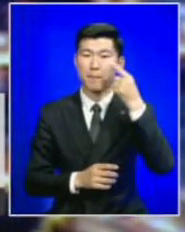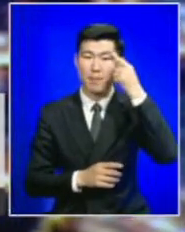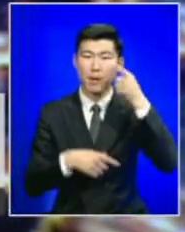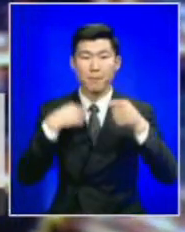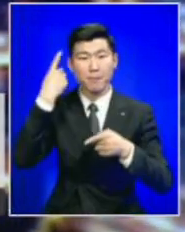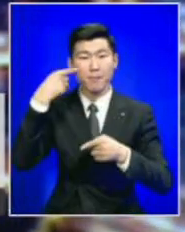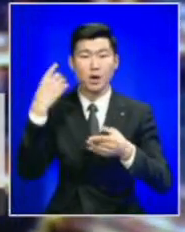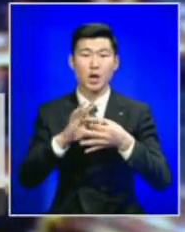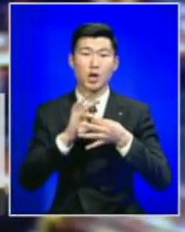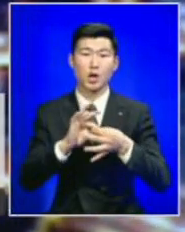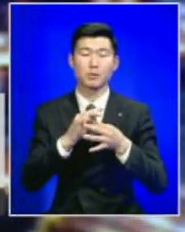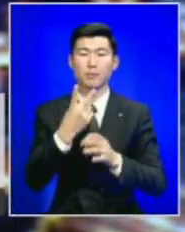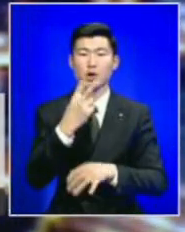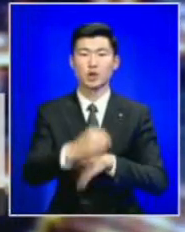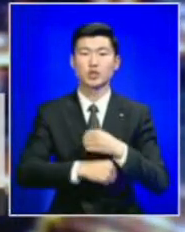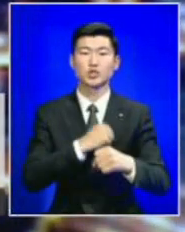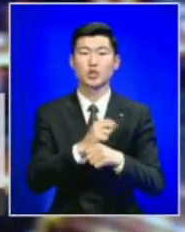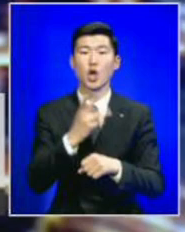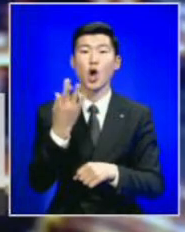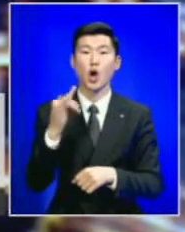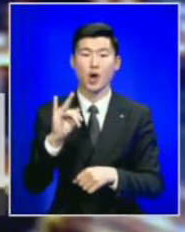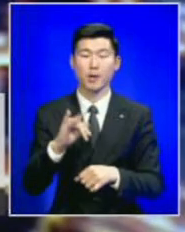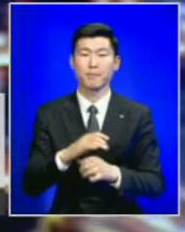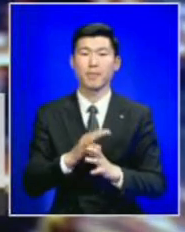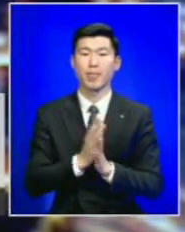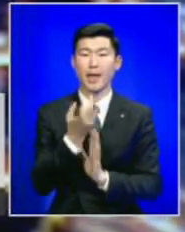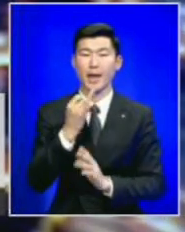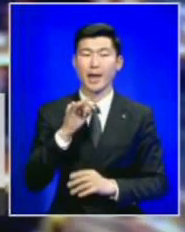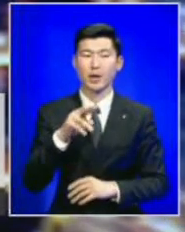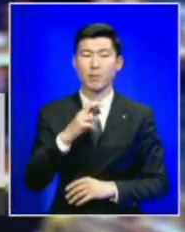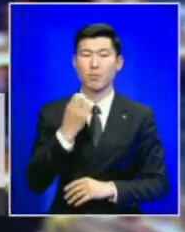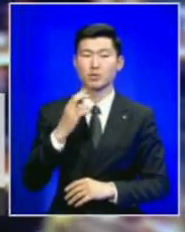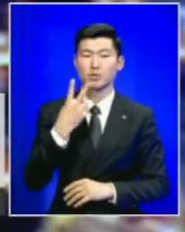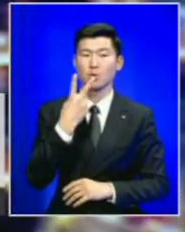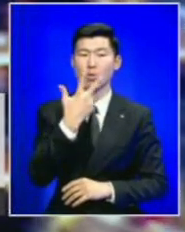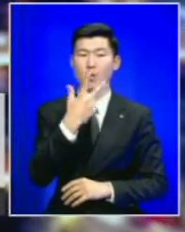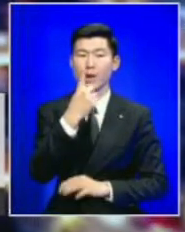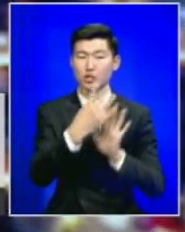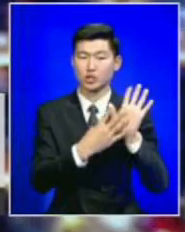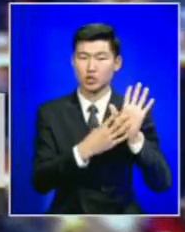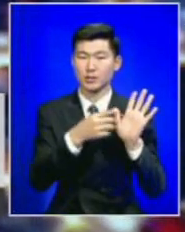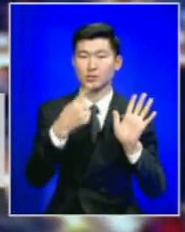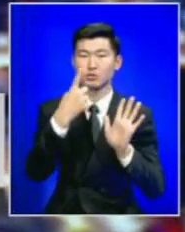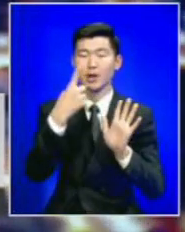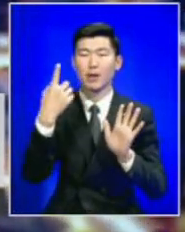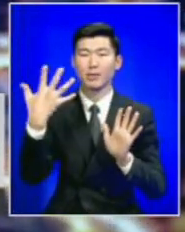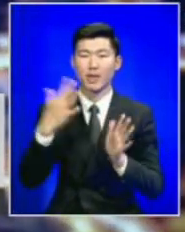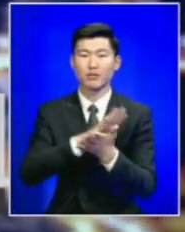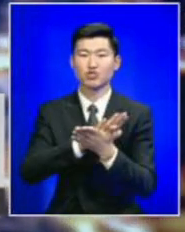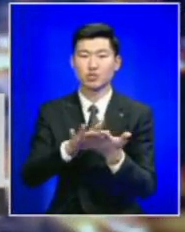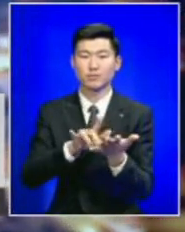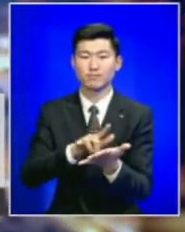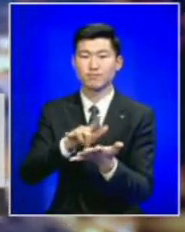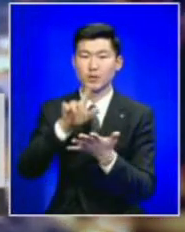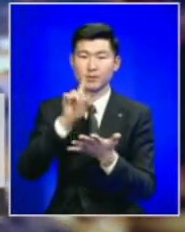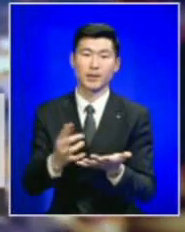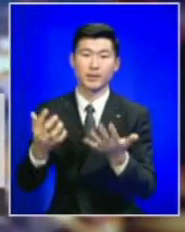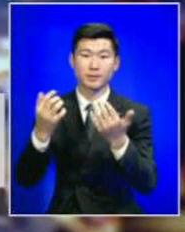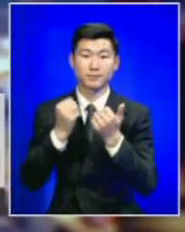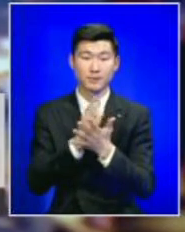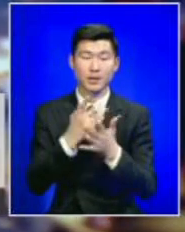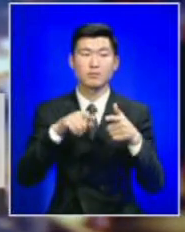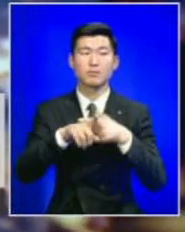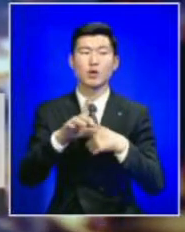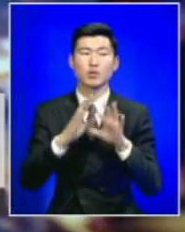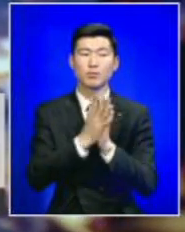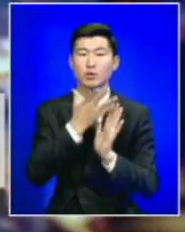бодлоготой уялдсан 20 жилийнх өн дээр Airbus 319 115 агарын шинэ хөлгөө хүлээн авлаа.